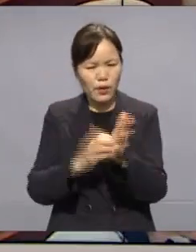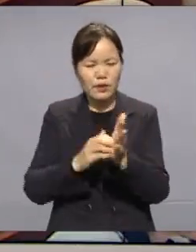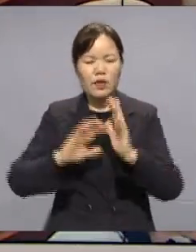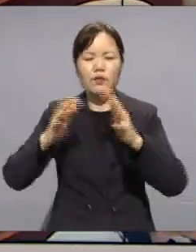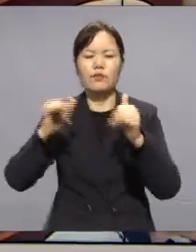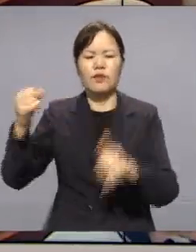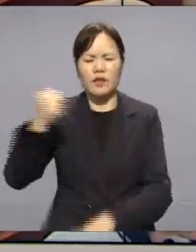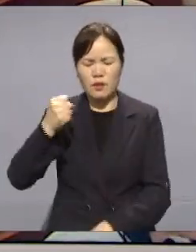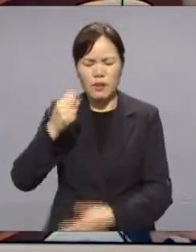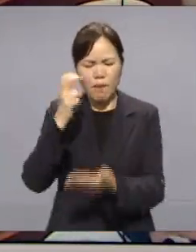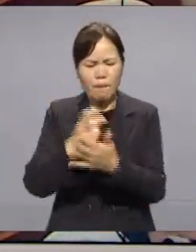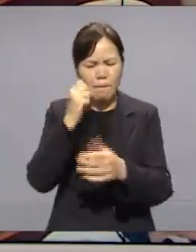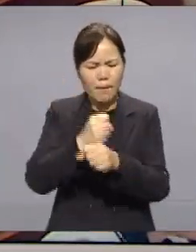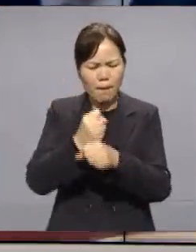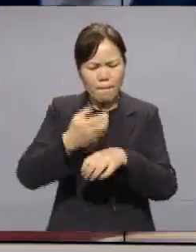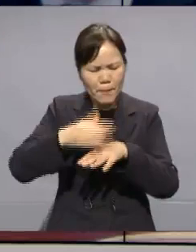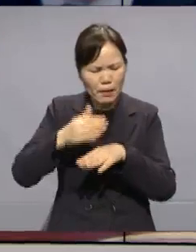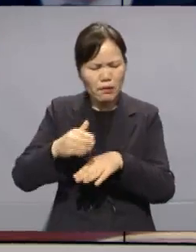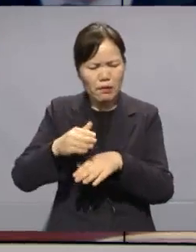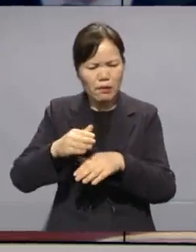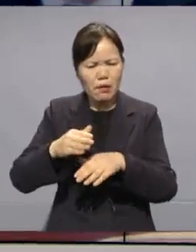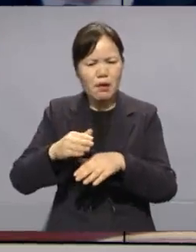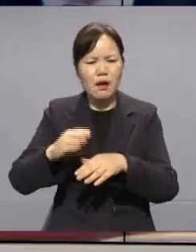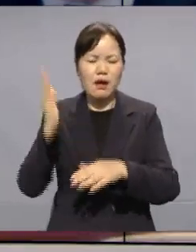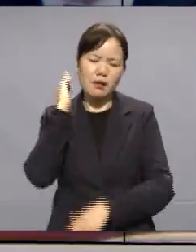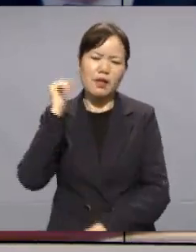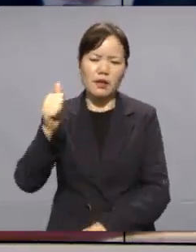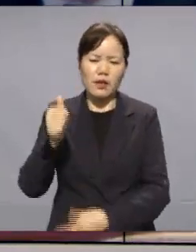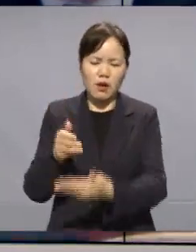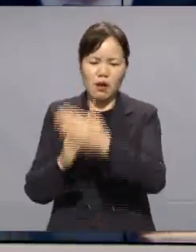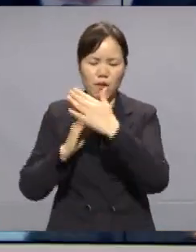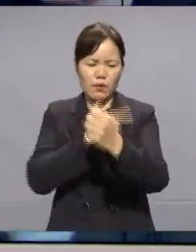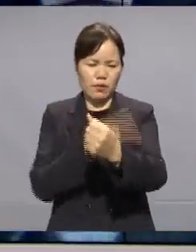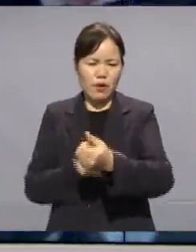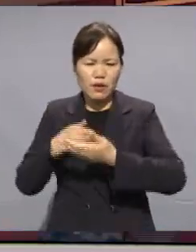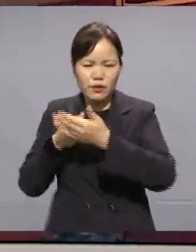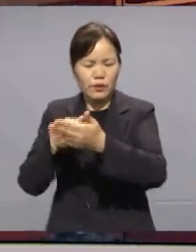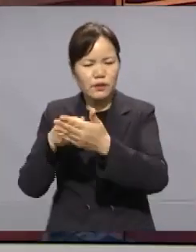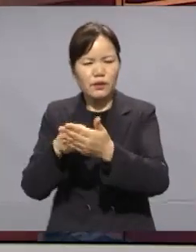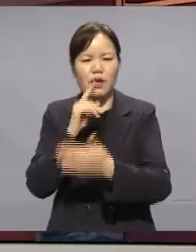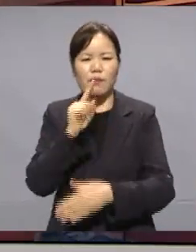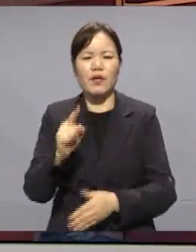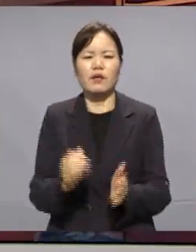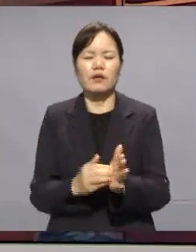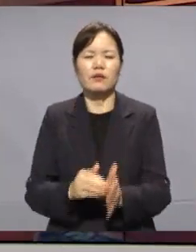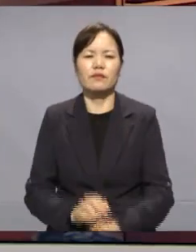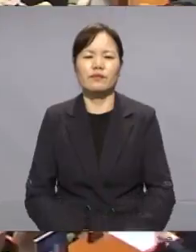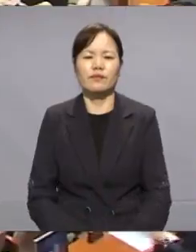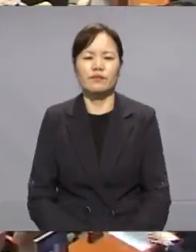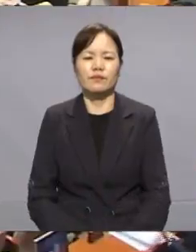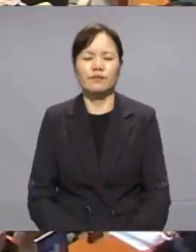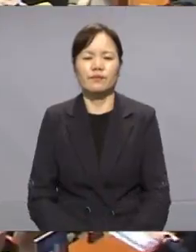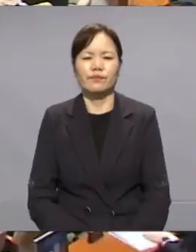입법 폭거라며 대통령 거부권 행사를 건의하겠다고 반발했습니다. 황다인 기자입니다.